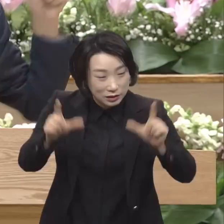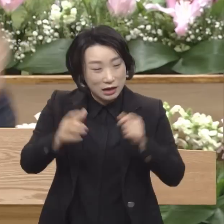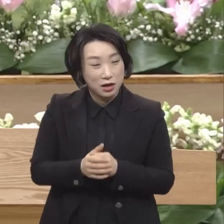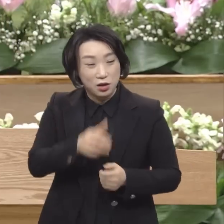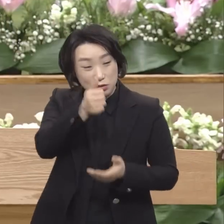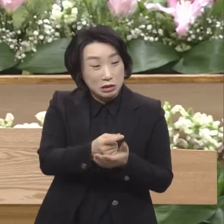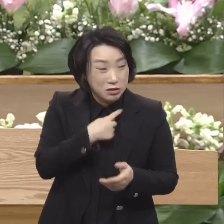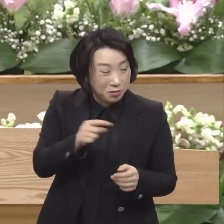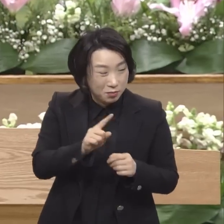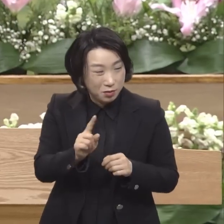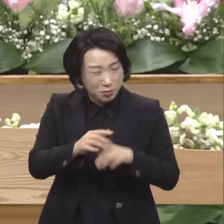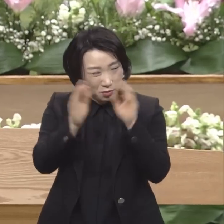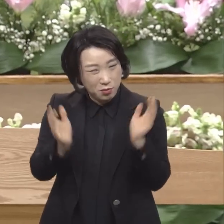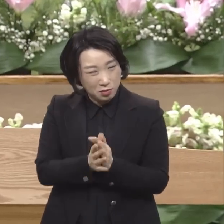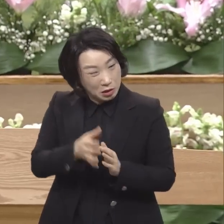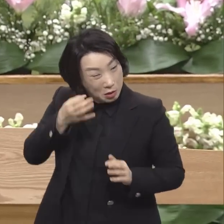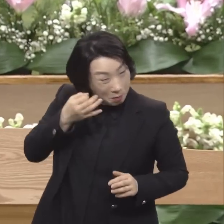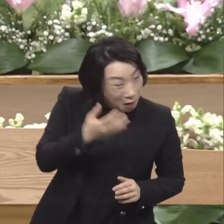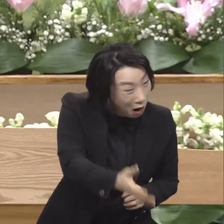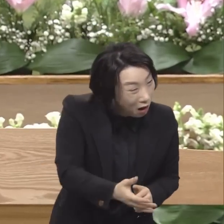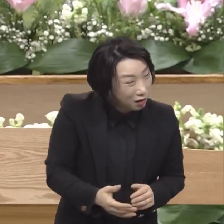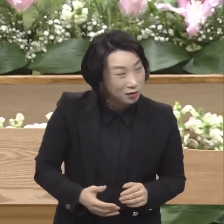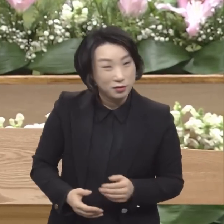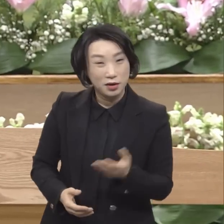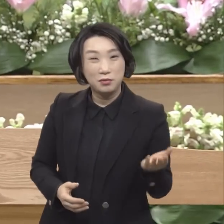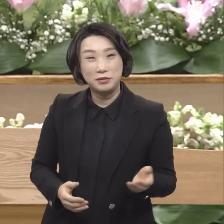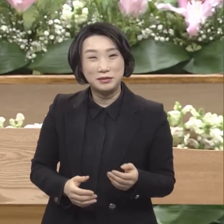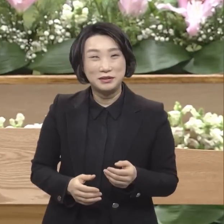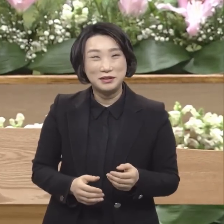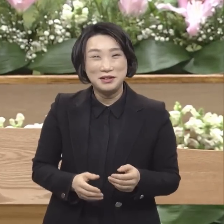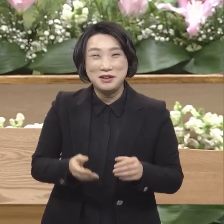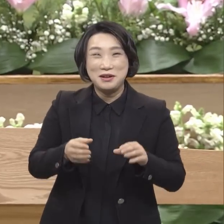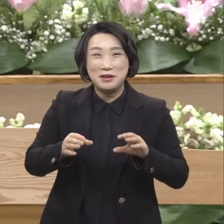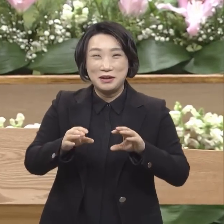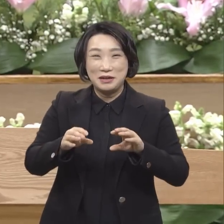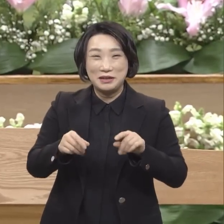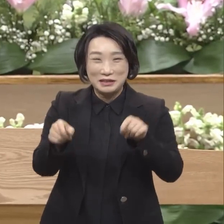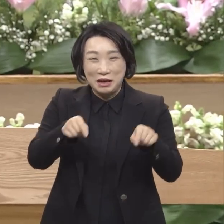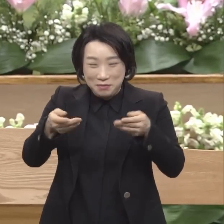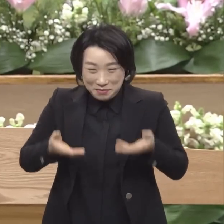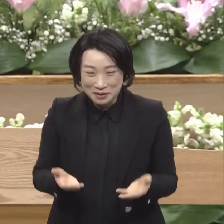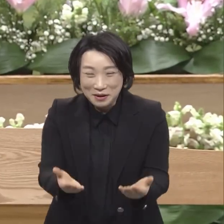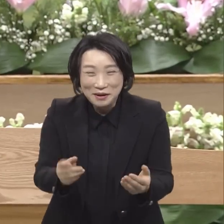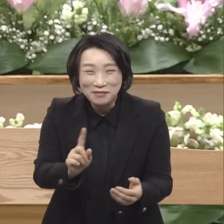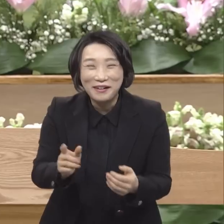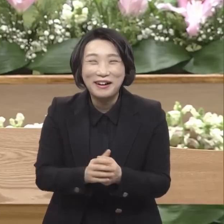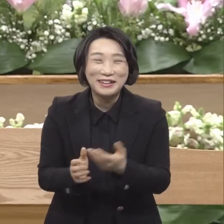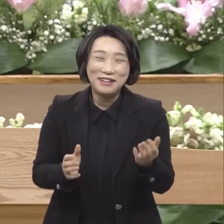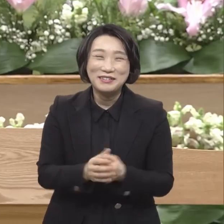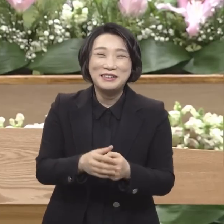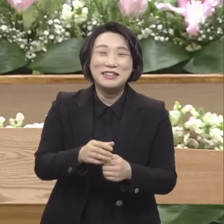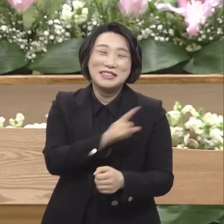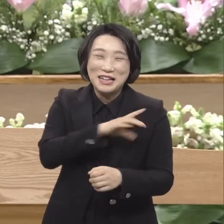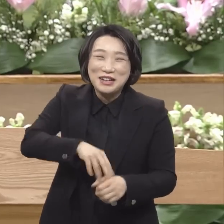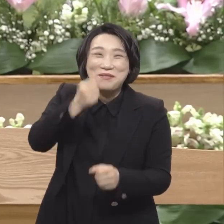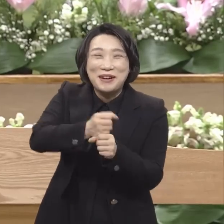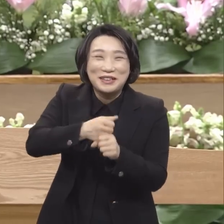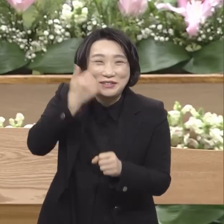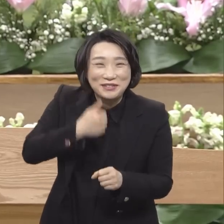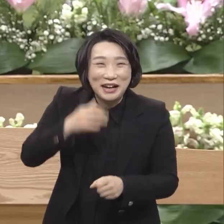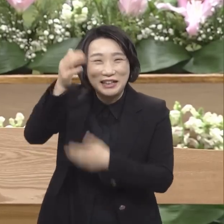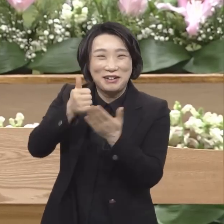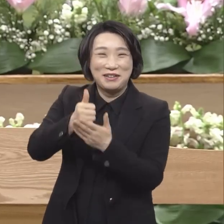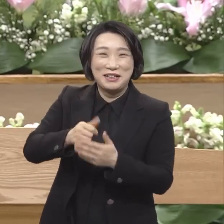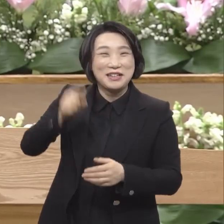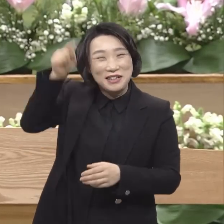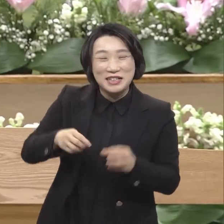비디오로 들이대버리고. 왜? 비디오는 제일 먼저 누가 만들었느냐? 하나님이 천지 성취할 때부터 지금까지 만들었어요.